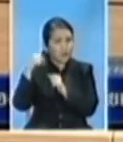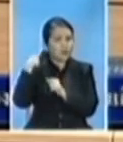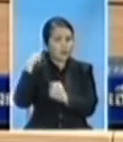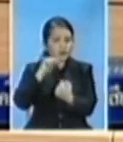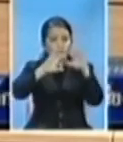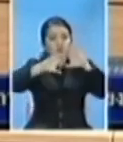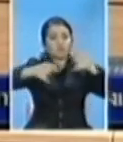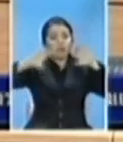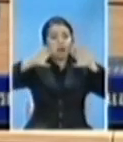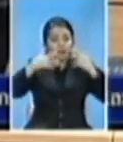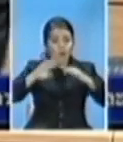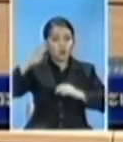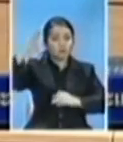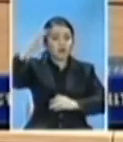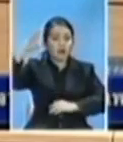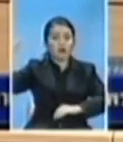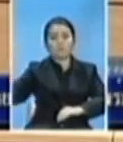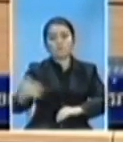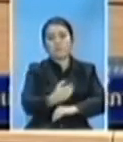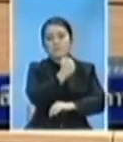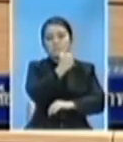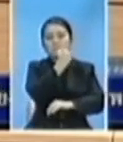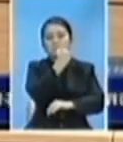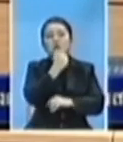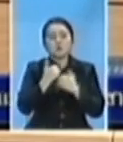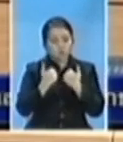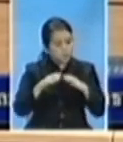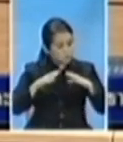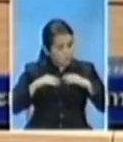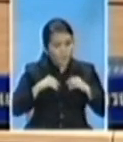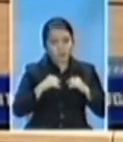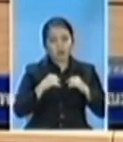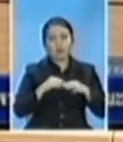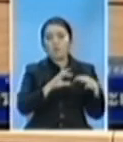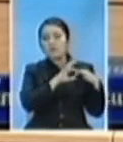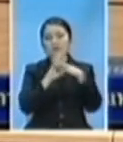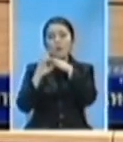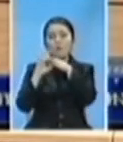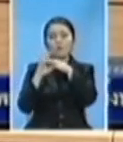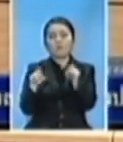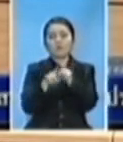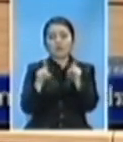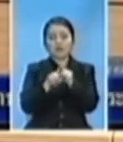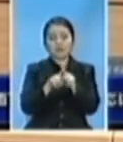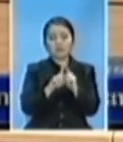าลจากการรัฐประหารปฏิเสธไม่ได้หรอกครับว่าเกี่ยวพันกันคนคนหนึ่งที่ผมเค